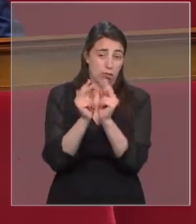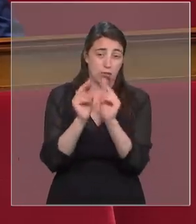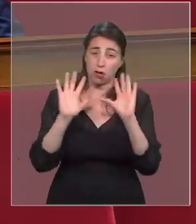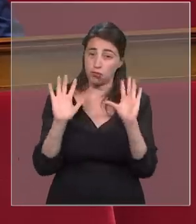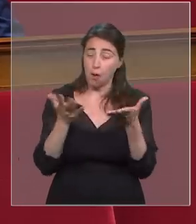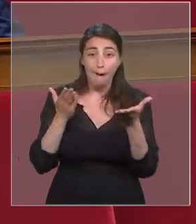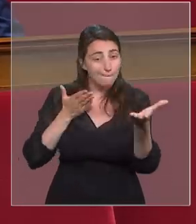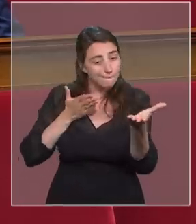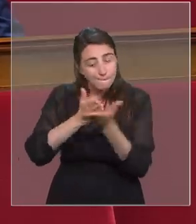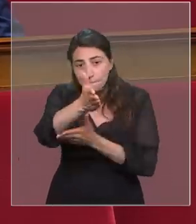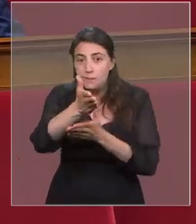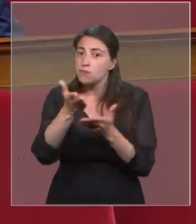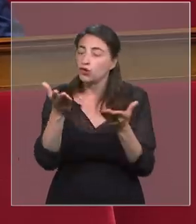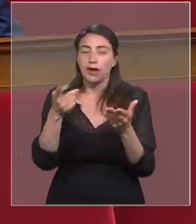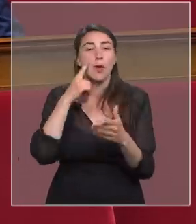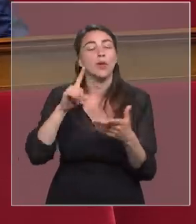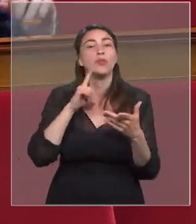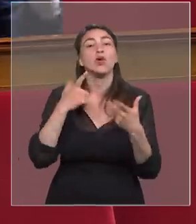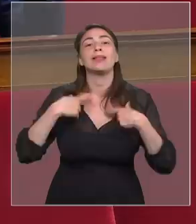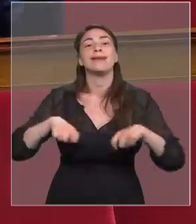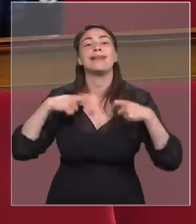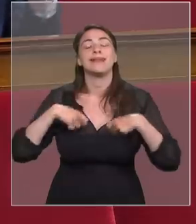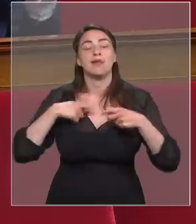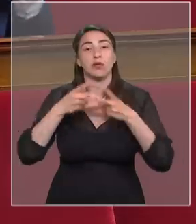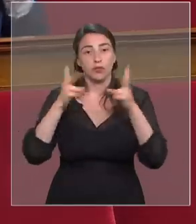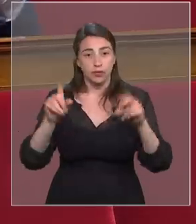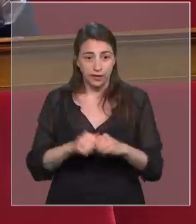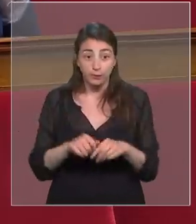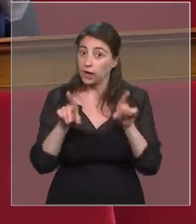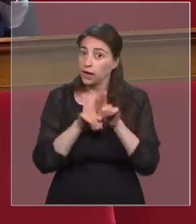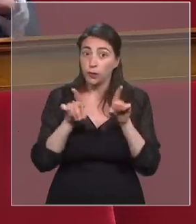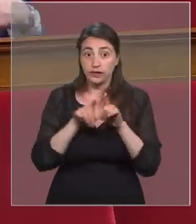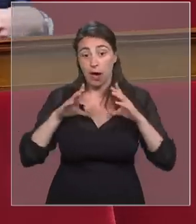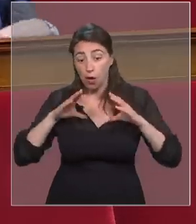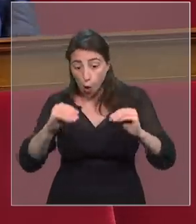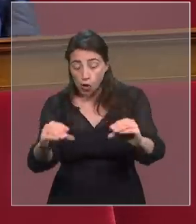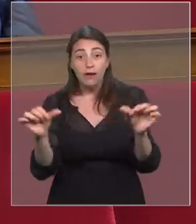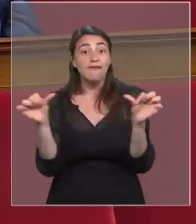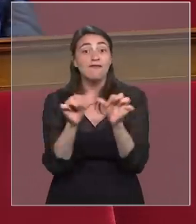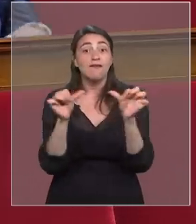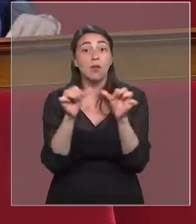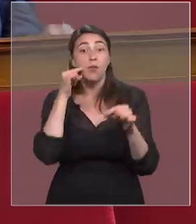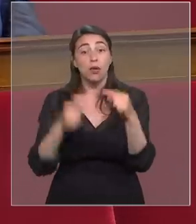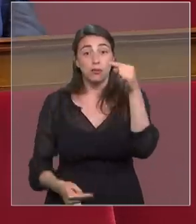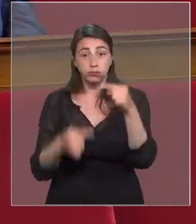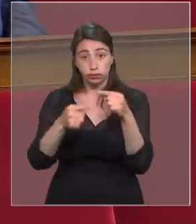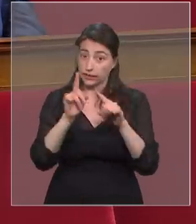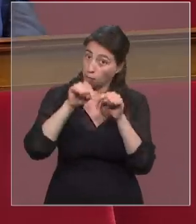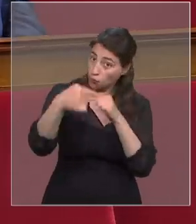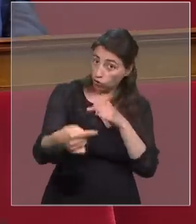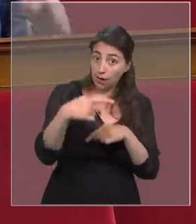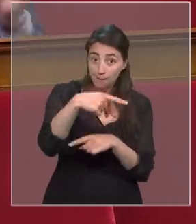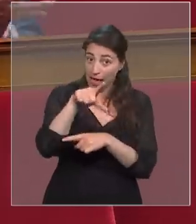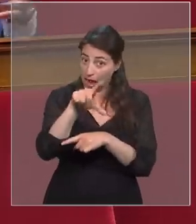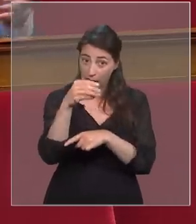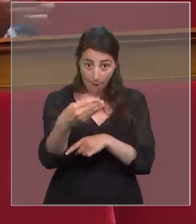publique? Pouvez-vous nous assurer que les propositions concrètes de réduction des dépenses seront faites dès le prochain PLL. Je vous